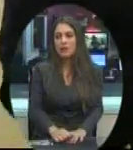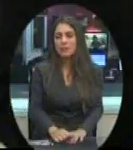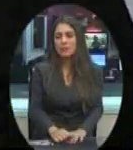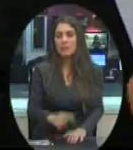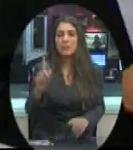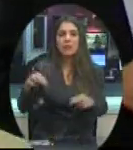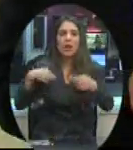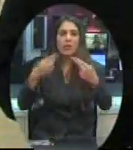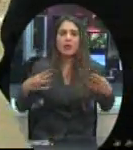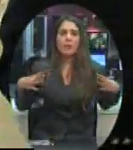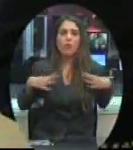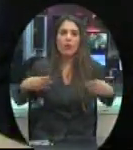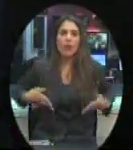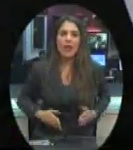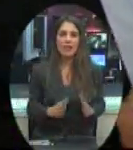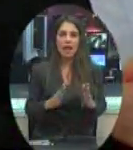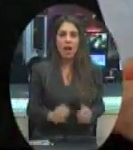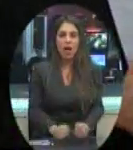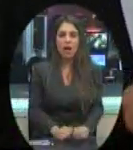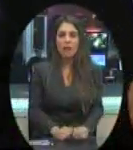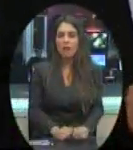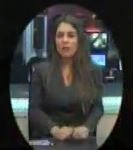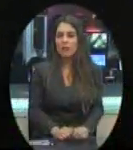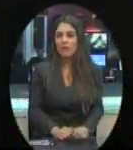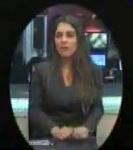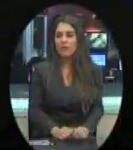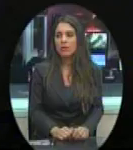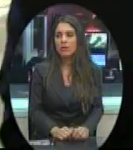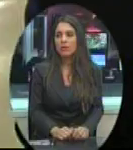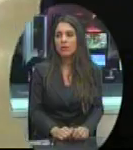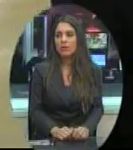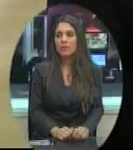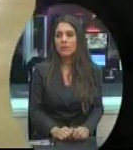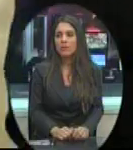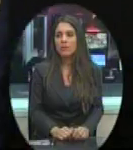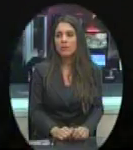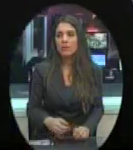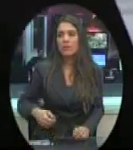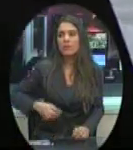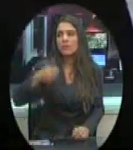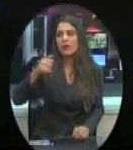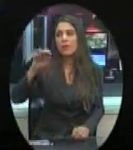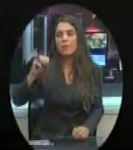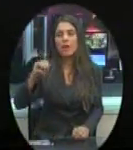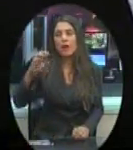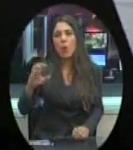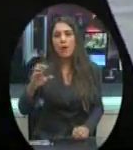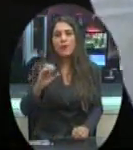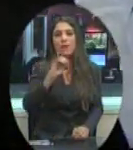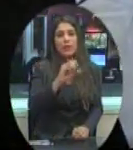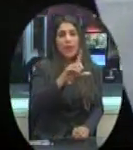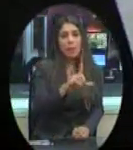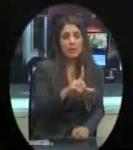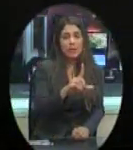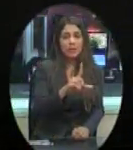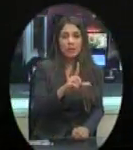מחופשת לידה, ומצאו לנכון השרים מאיר כהן ויאיר לפיד לבוא